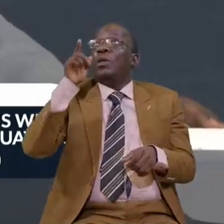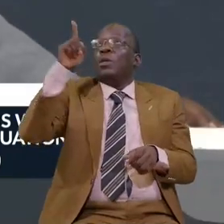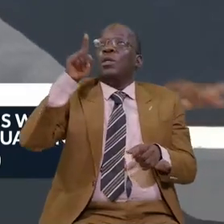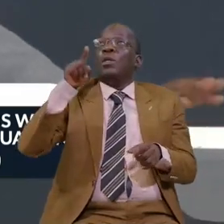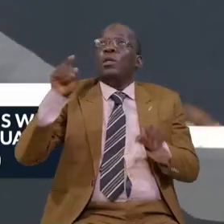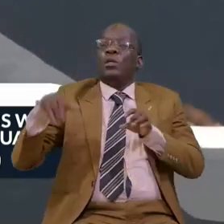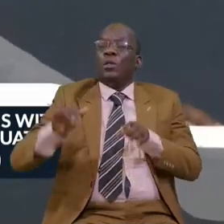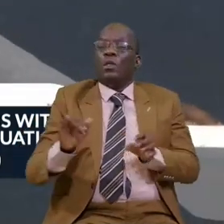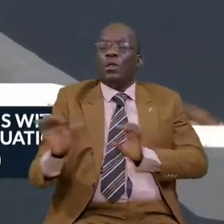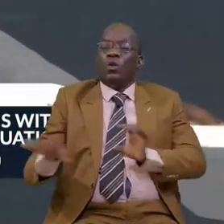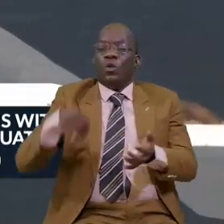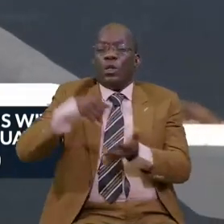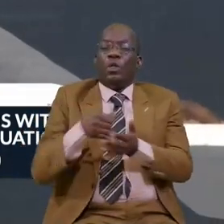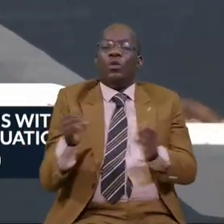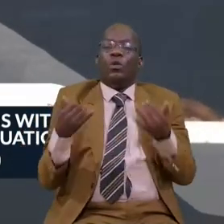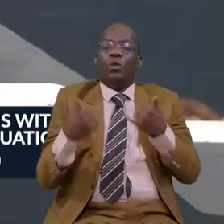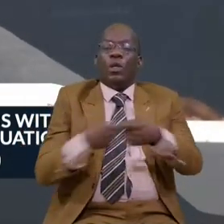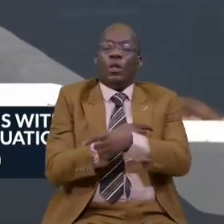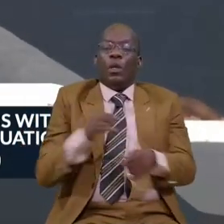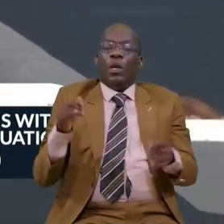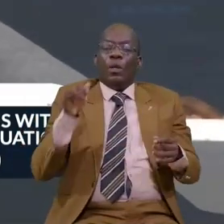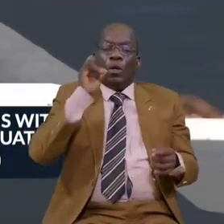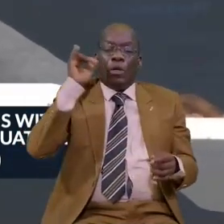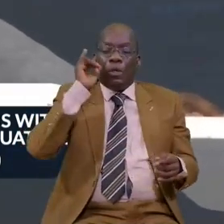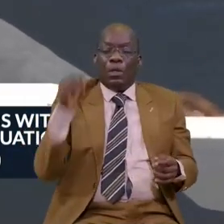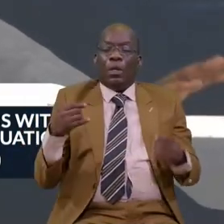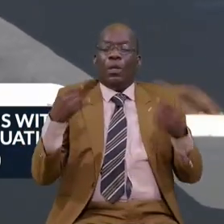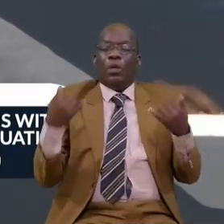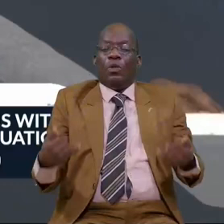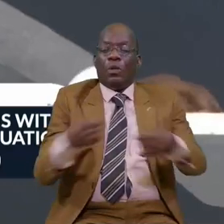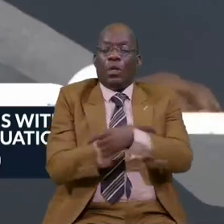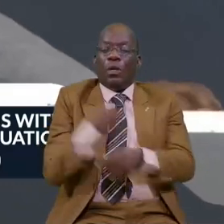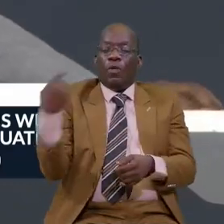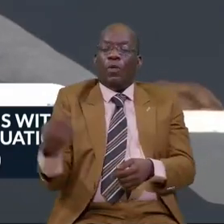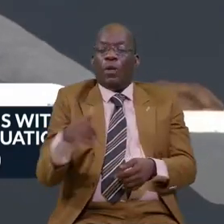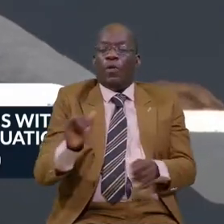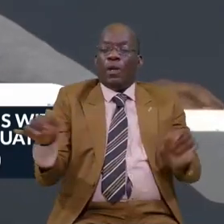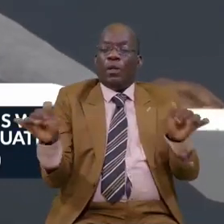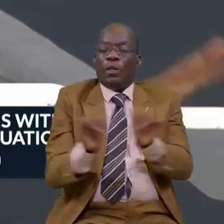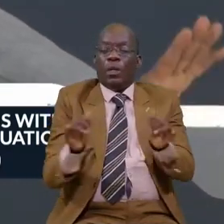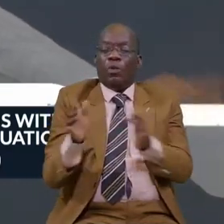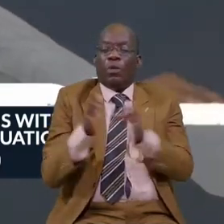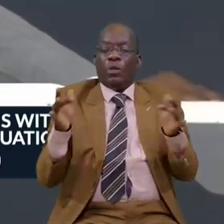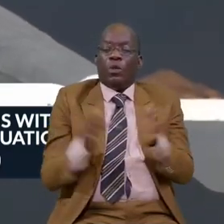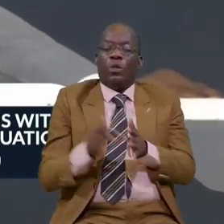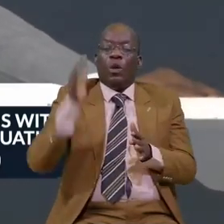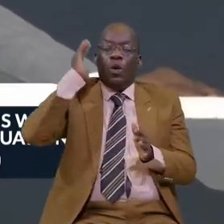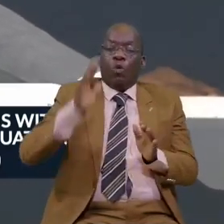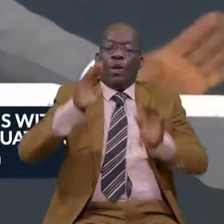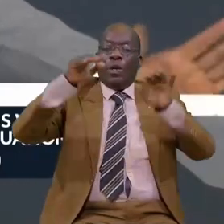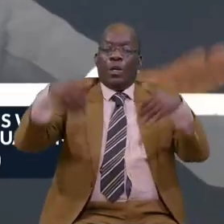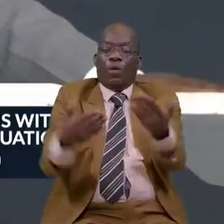du diable par le passé. Il le fait encore aujourd'hui. Il est le même hier, aujourd'hui et